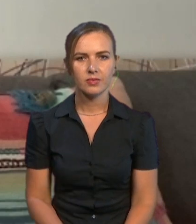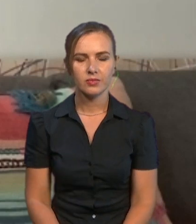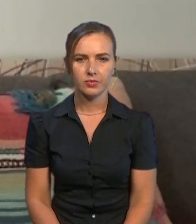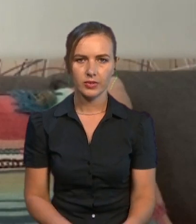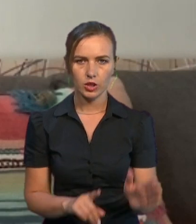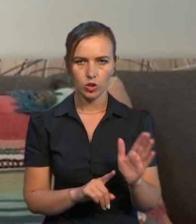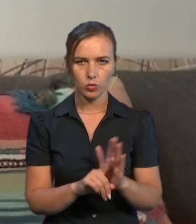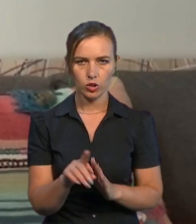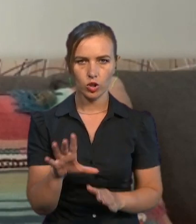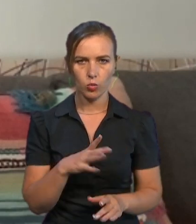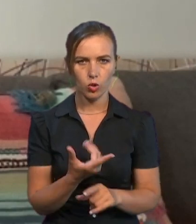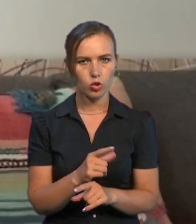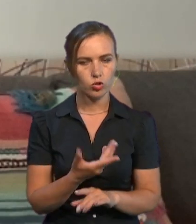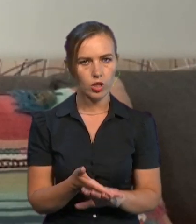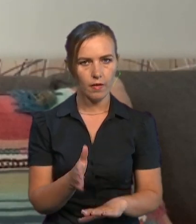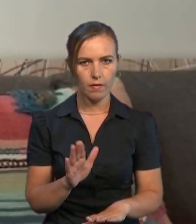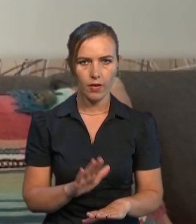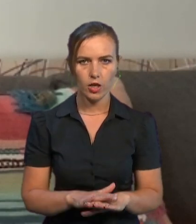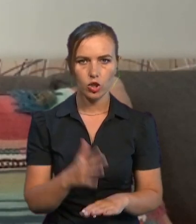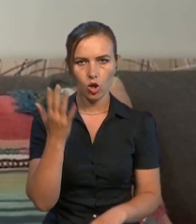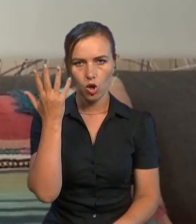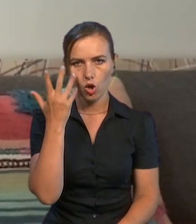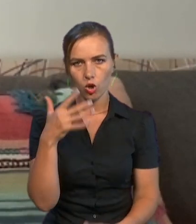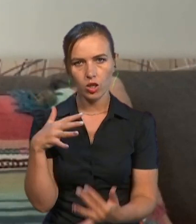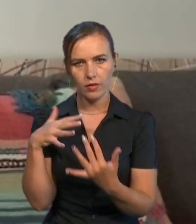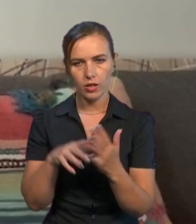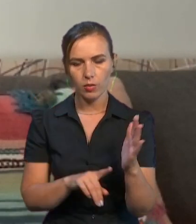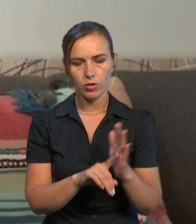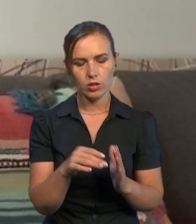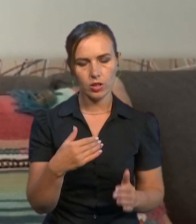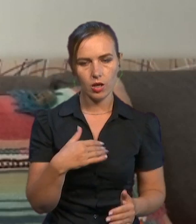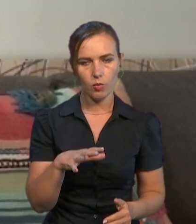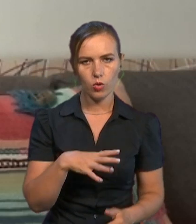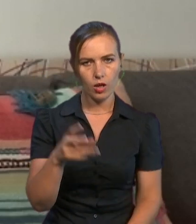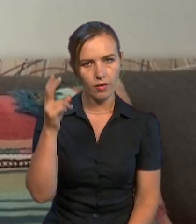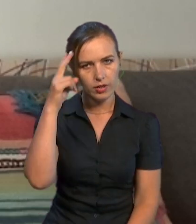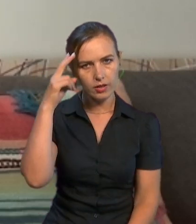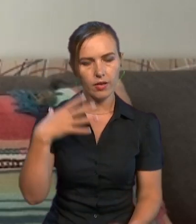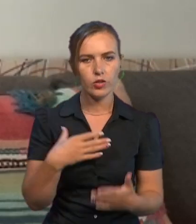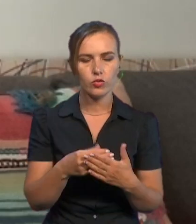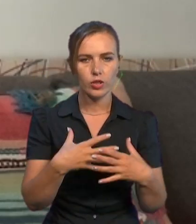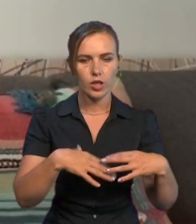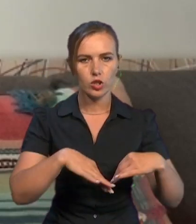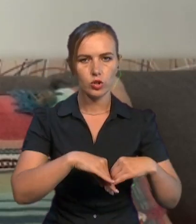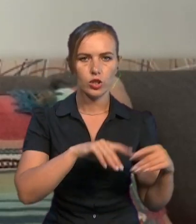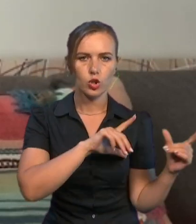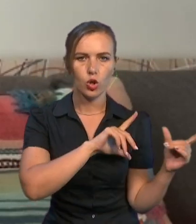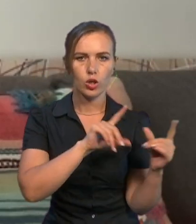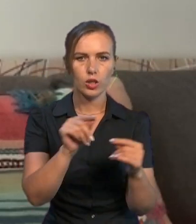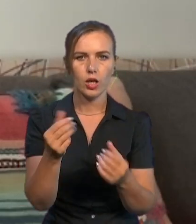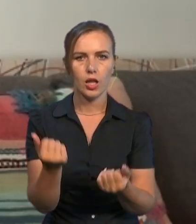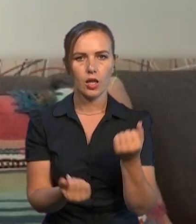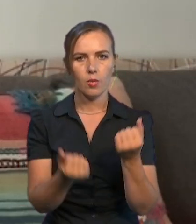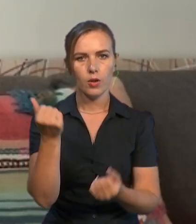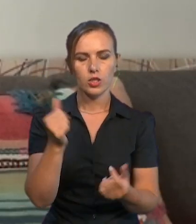Спочатку було дуже важко, бо коли війна починалася, я була в Києві, я зі своєю родиною їхала машиною, ми